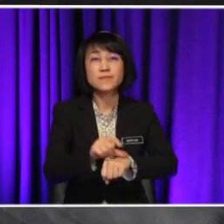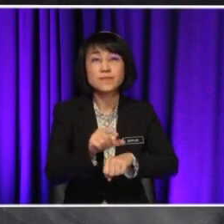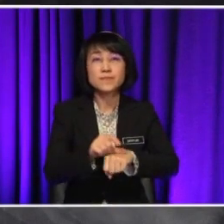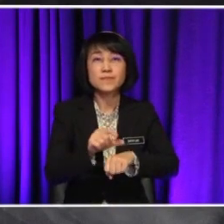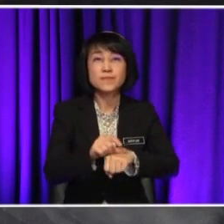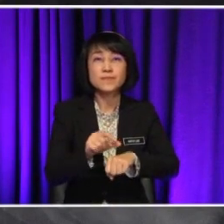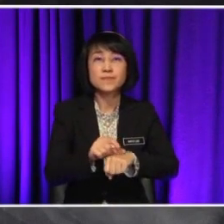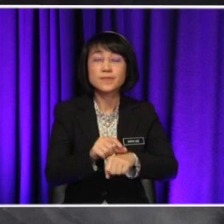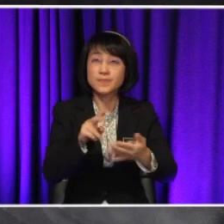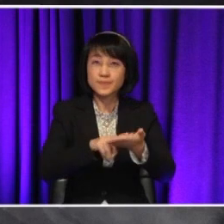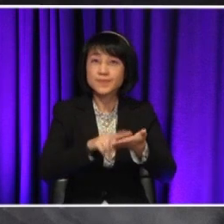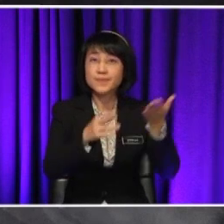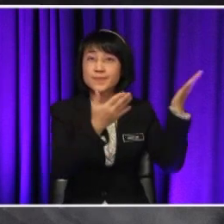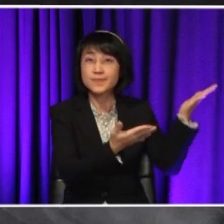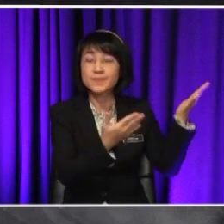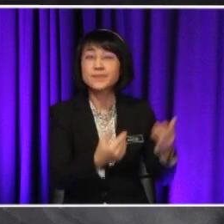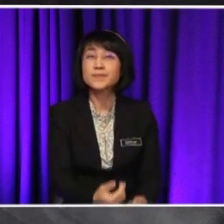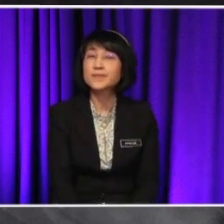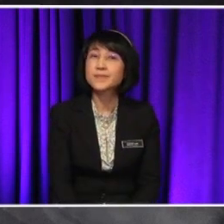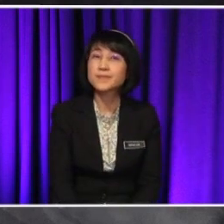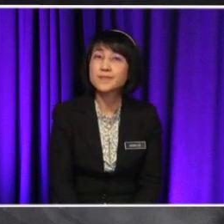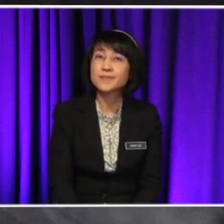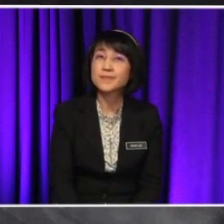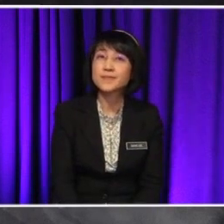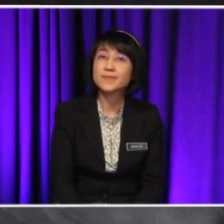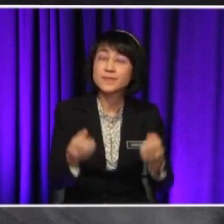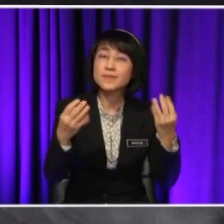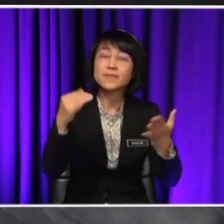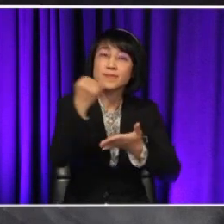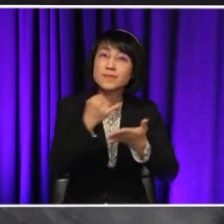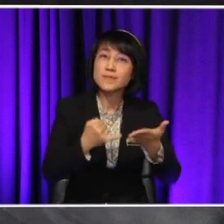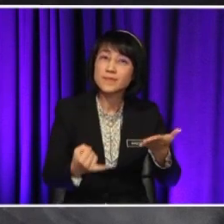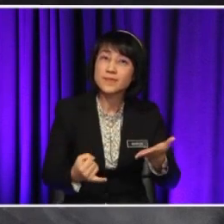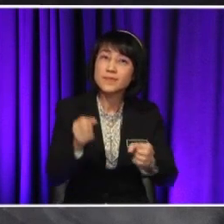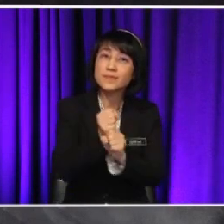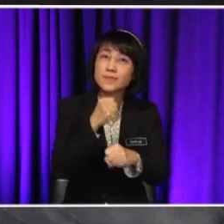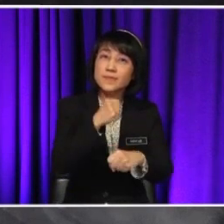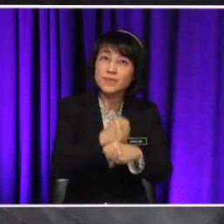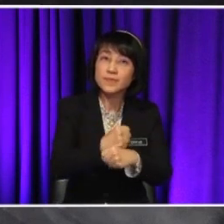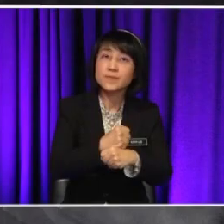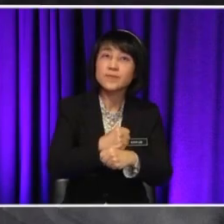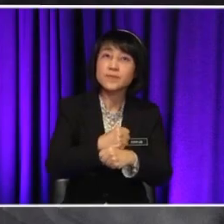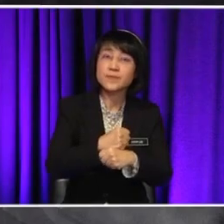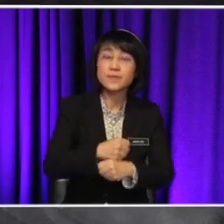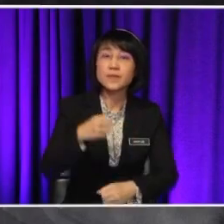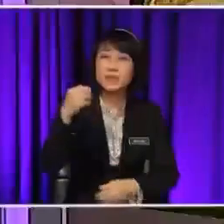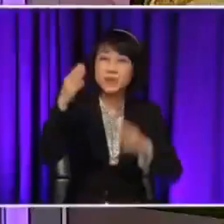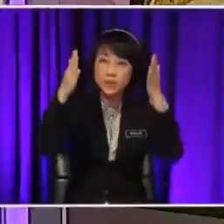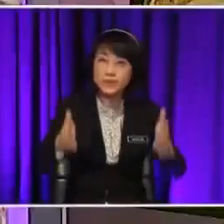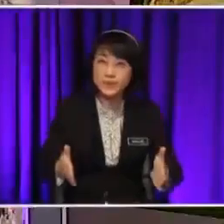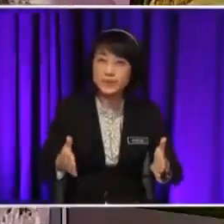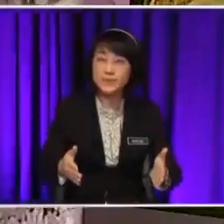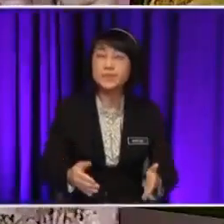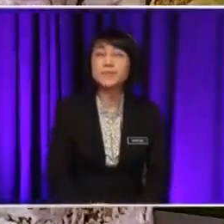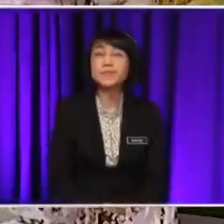manusia. Peringkat awalnya pada zaman Renaissance dahulu, kebanyakan lukisan berbentuk potret dan figura manusia. Macam inilah gambar